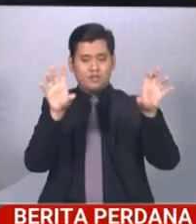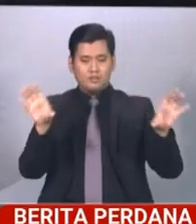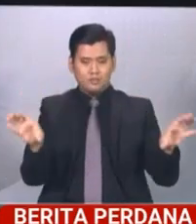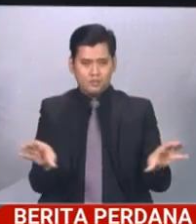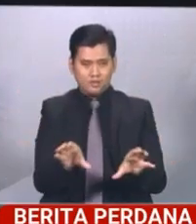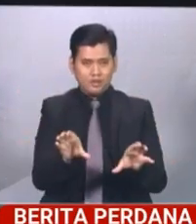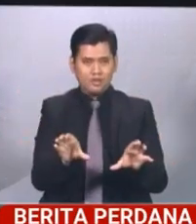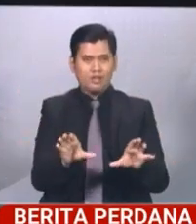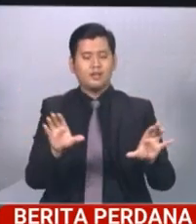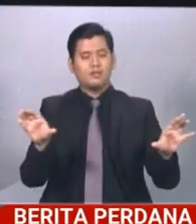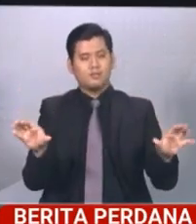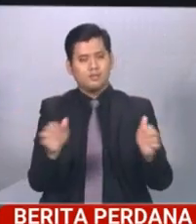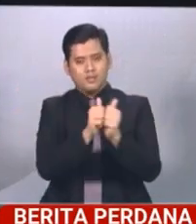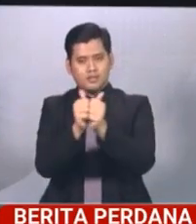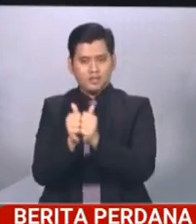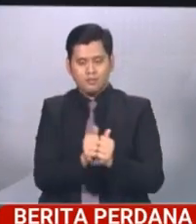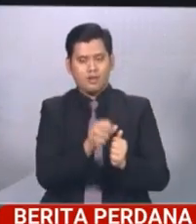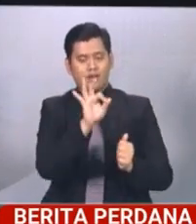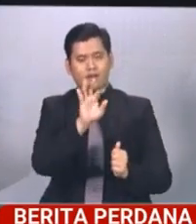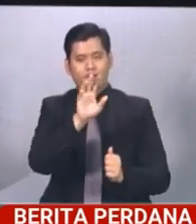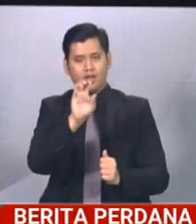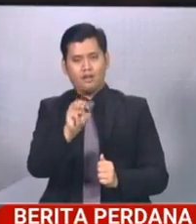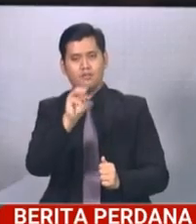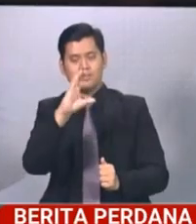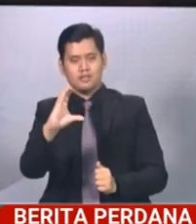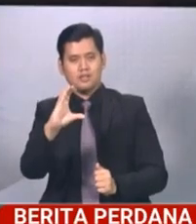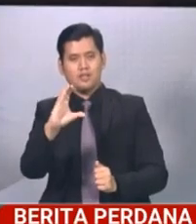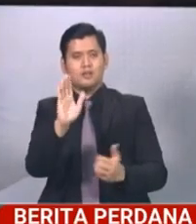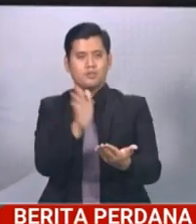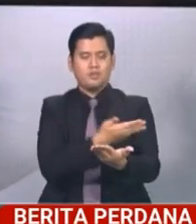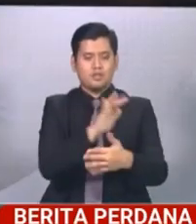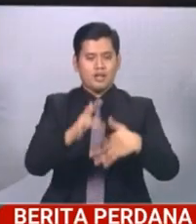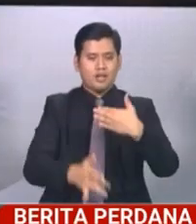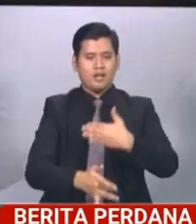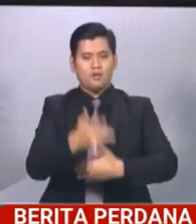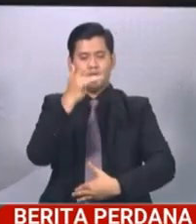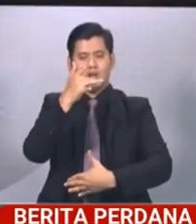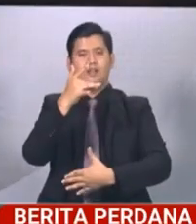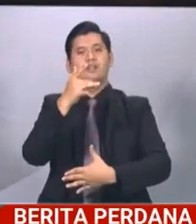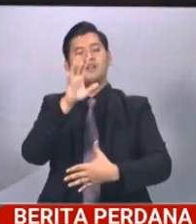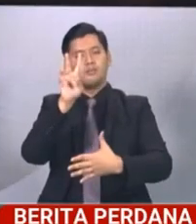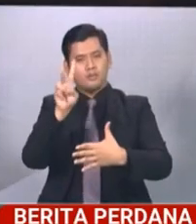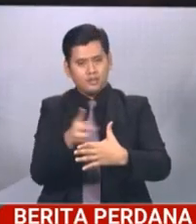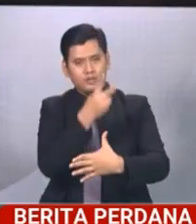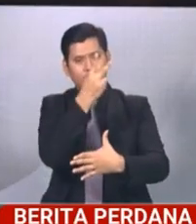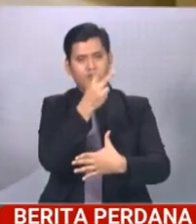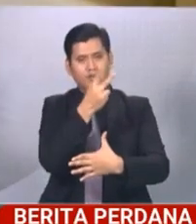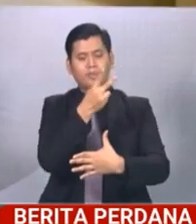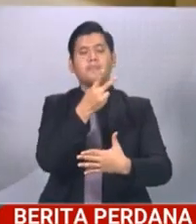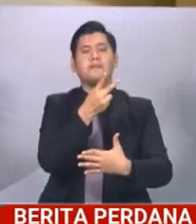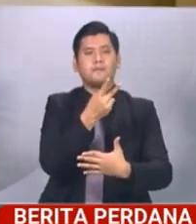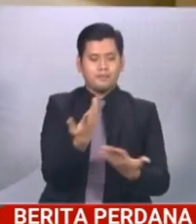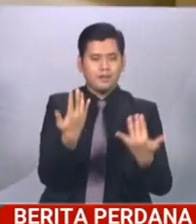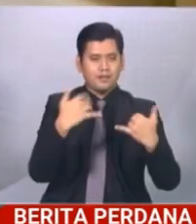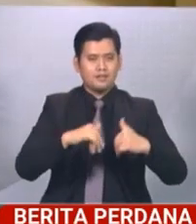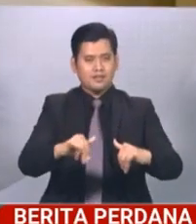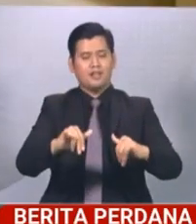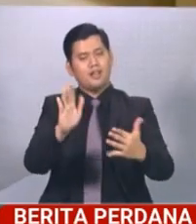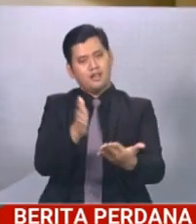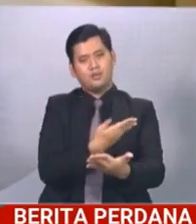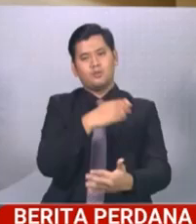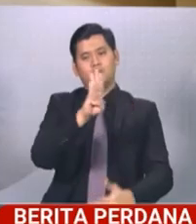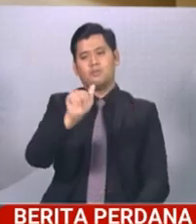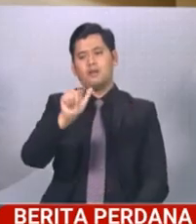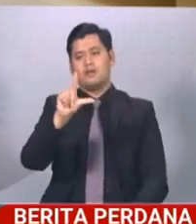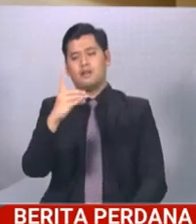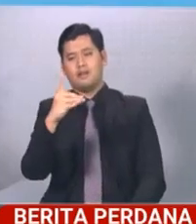sendiri telah gerakan bersama fmc music awal Februari single tersebut masih mengekalkan musik Balada dan